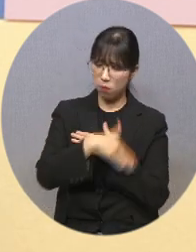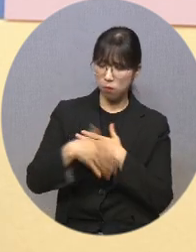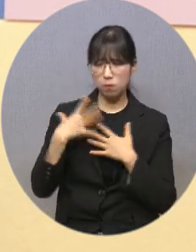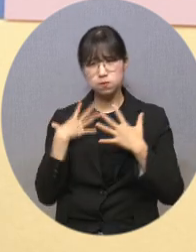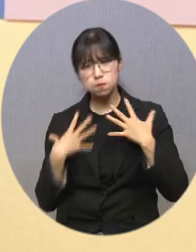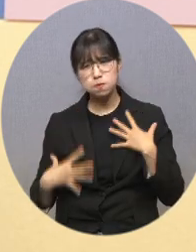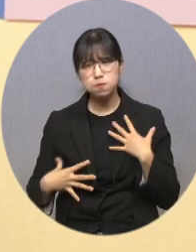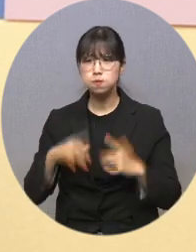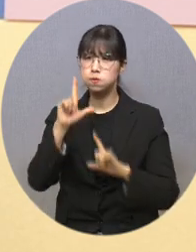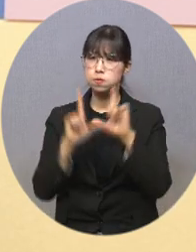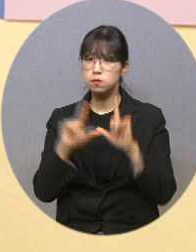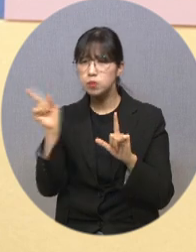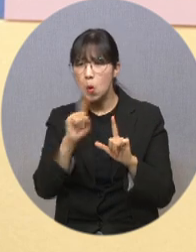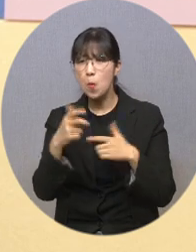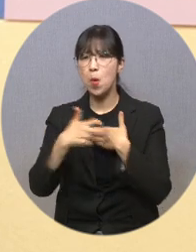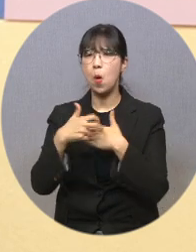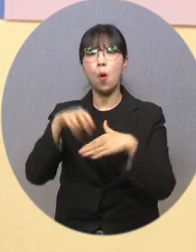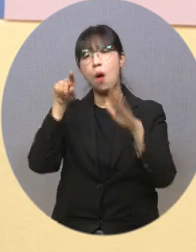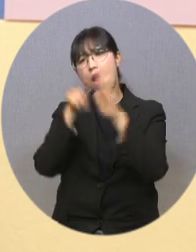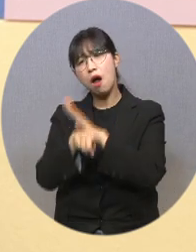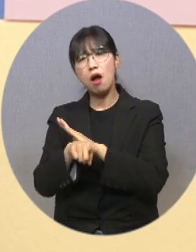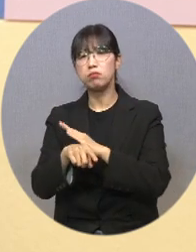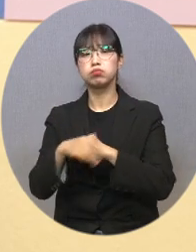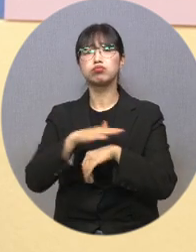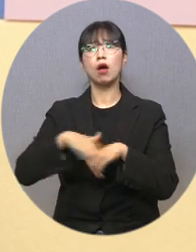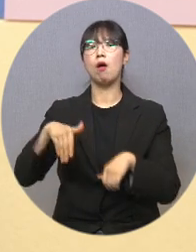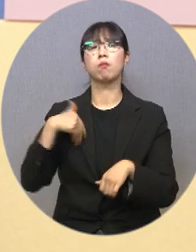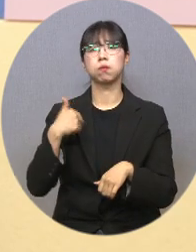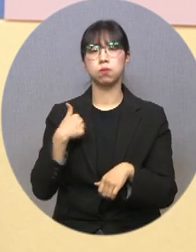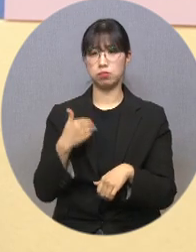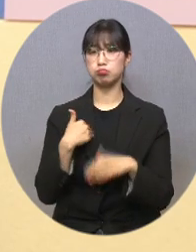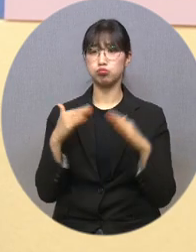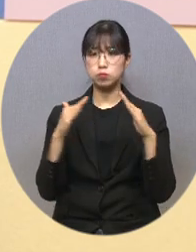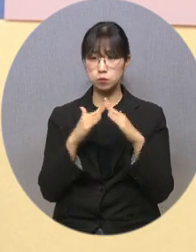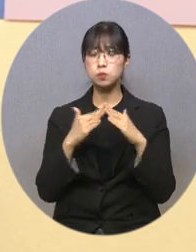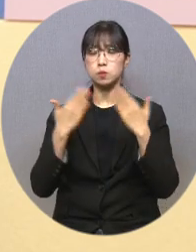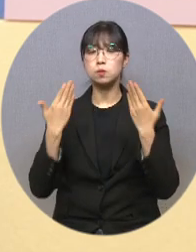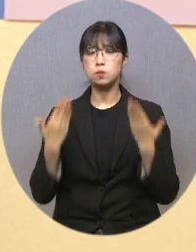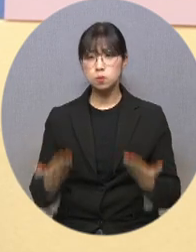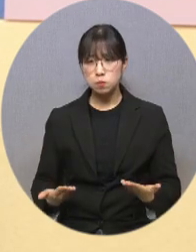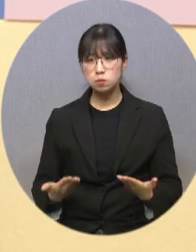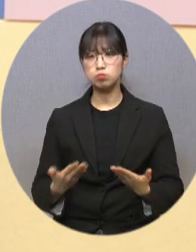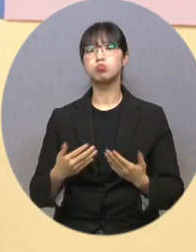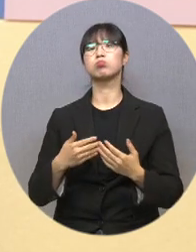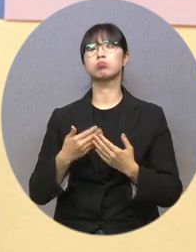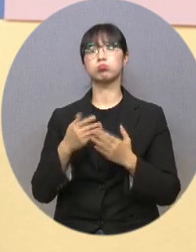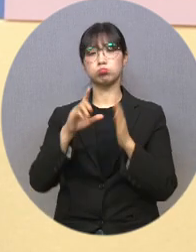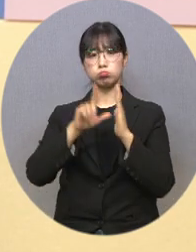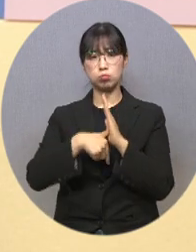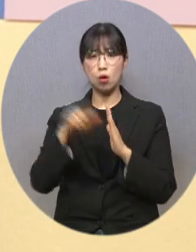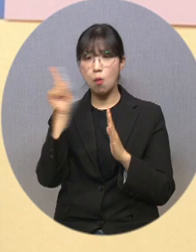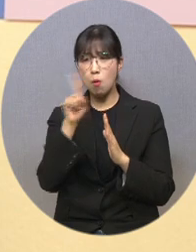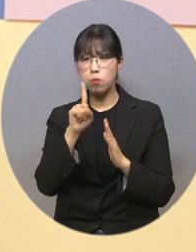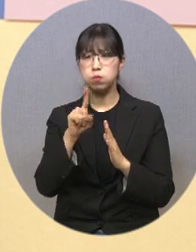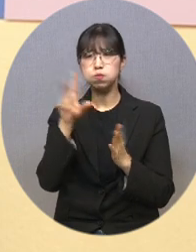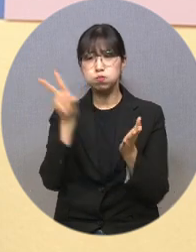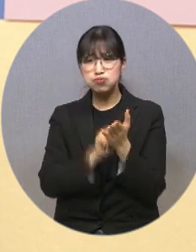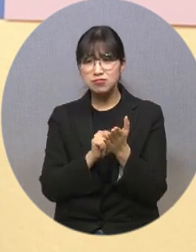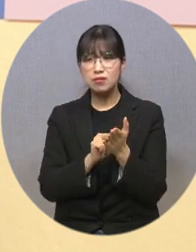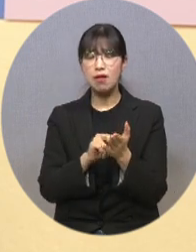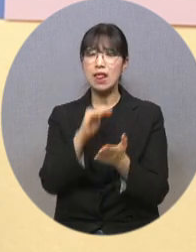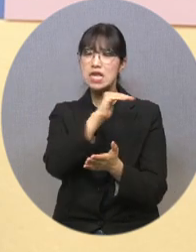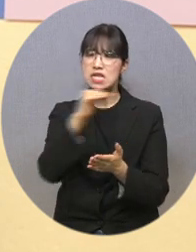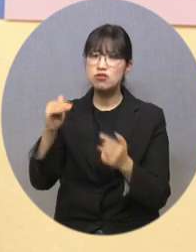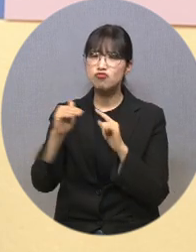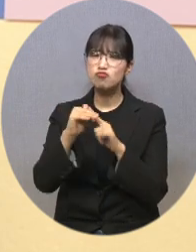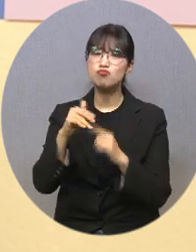나타나면 병원을 가야 되느냐 내가 재택치료를 하다가 어떤 근거에 의해서 어떤 기준에 의해서 병원을